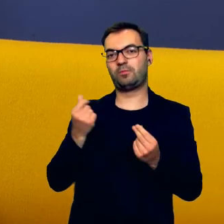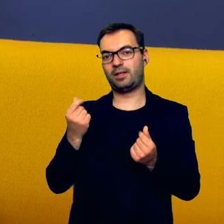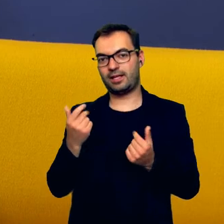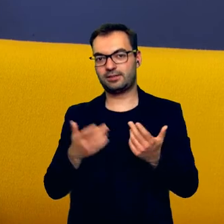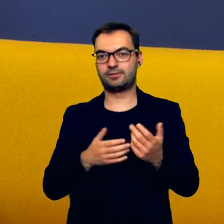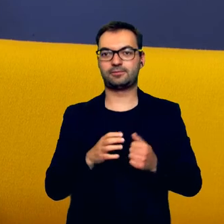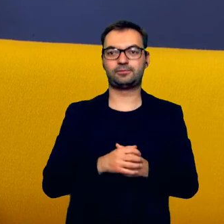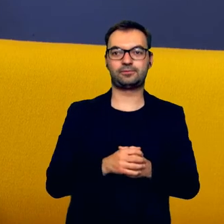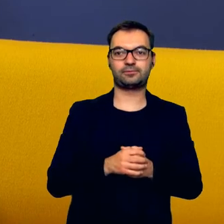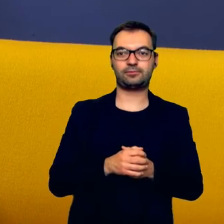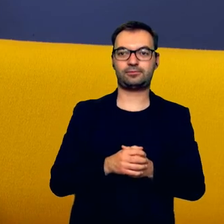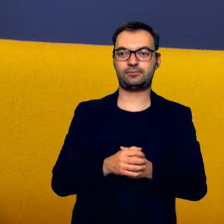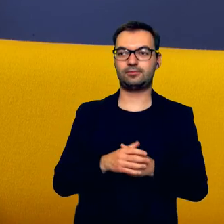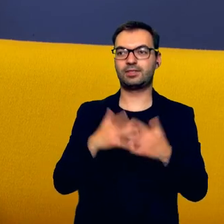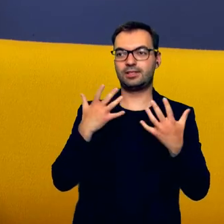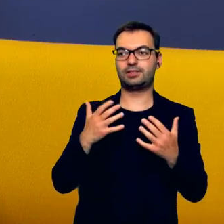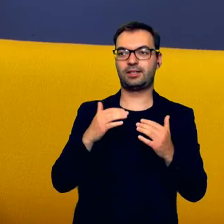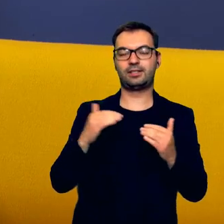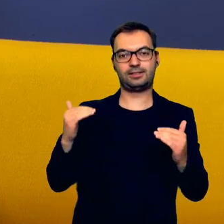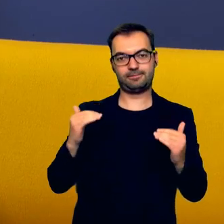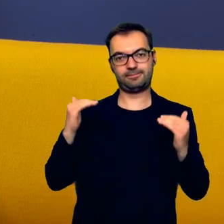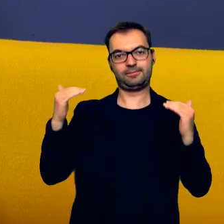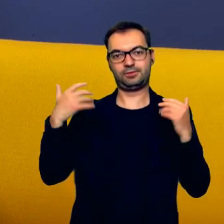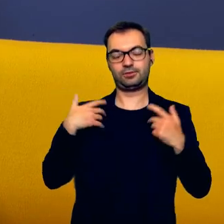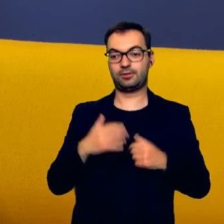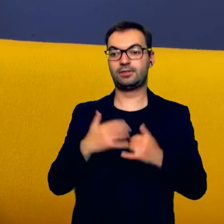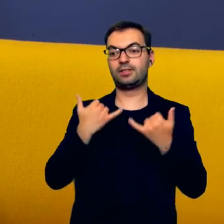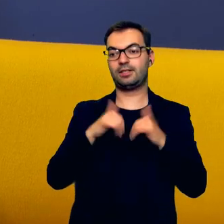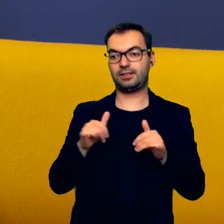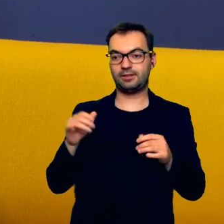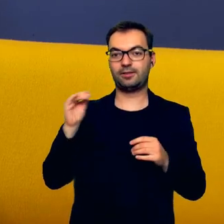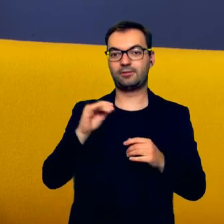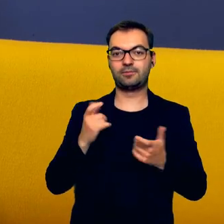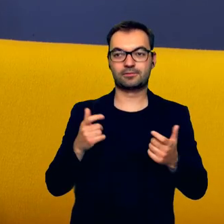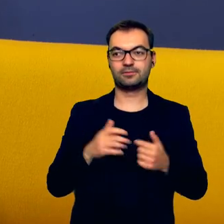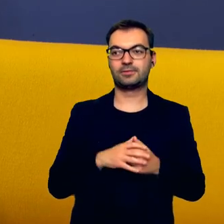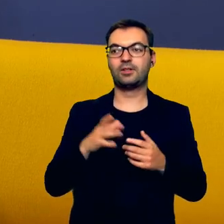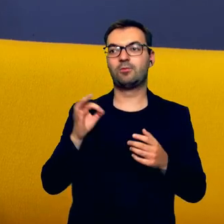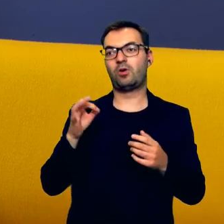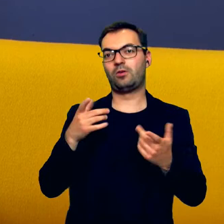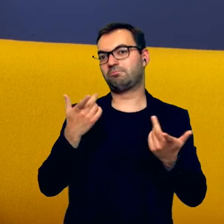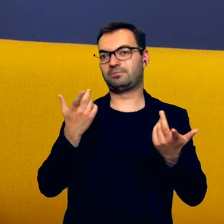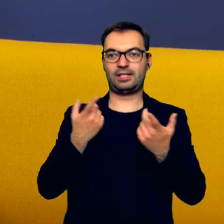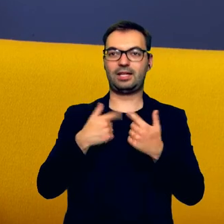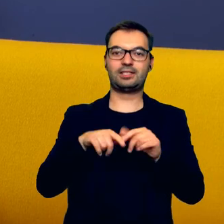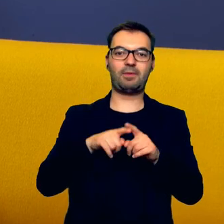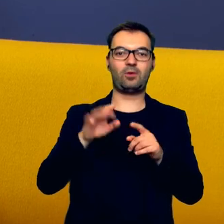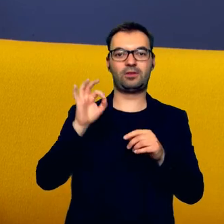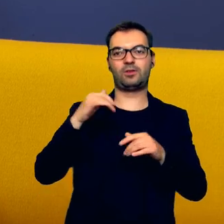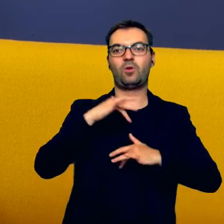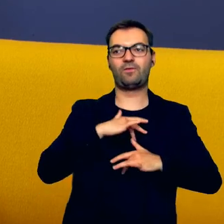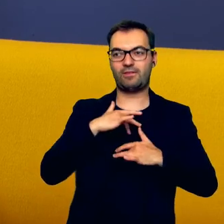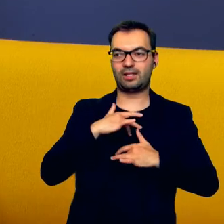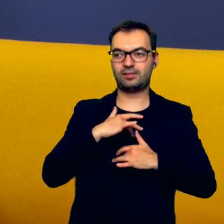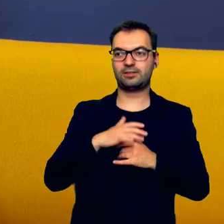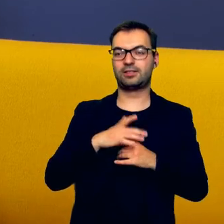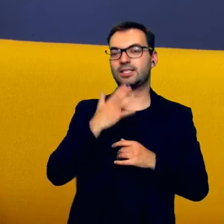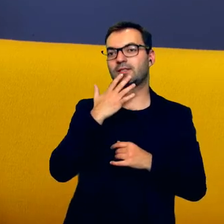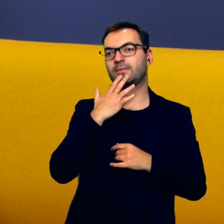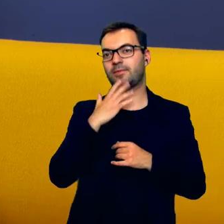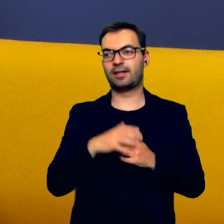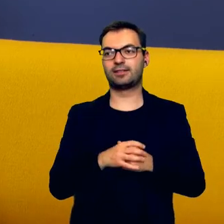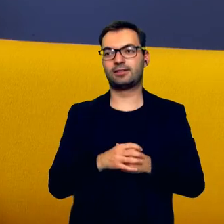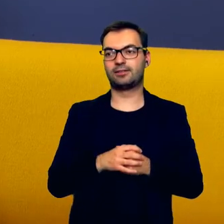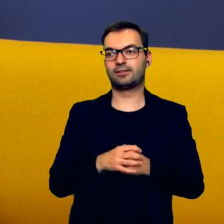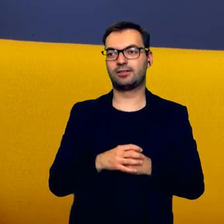pieniędzy i chce podnieść swój status. Jeszcze inny, bo może realizować swoje ukryte